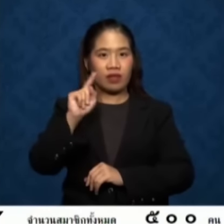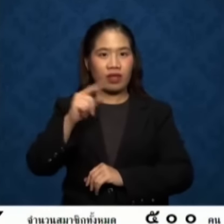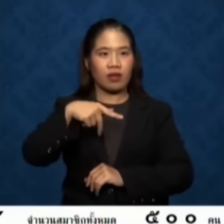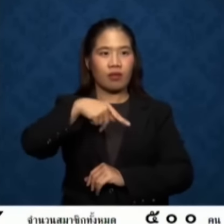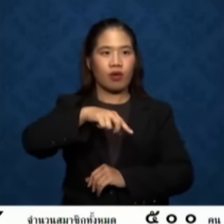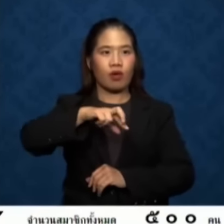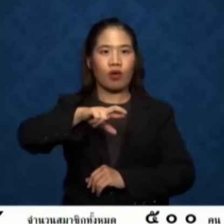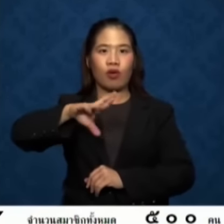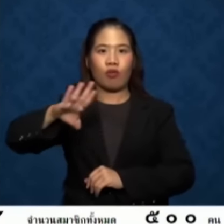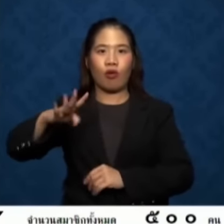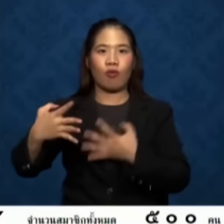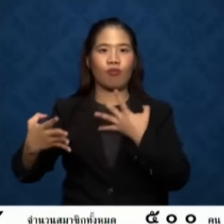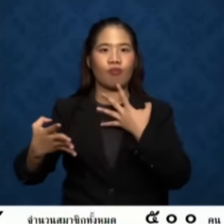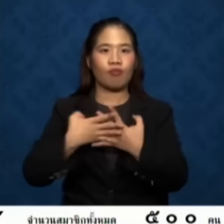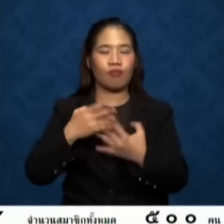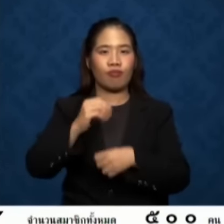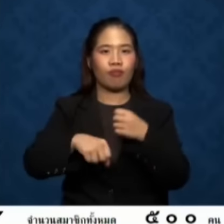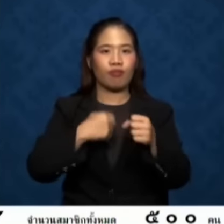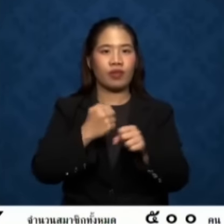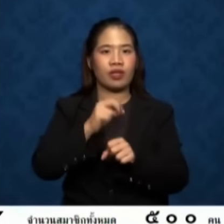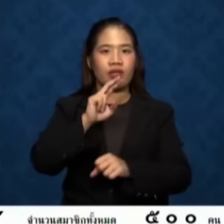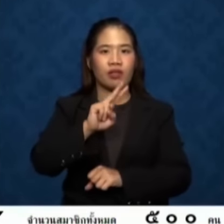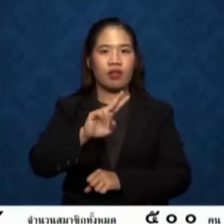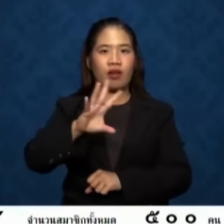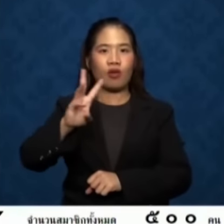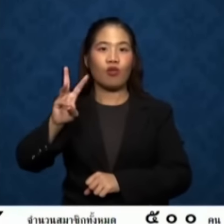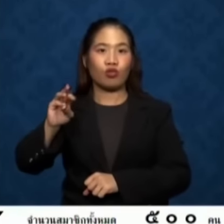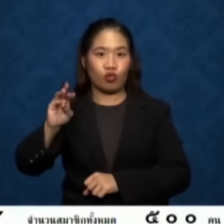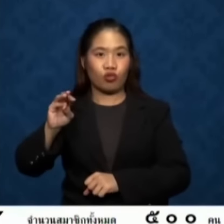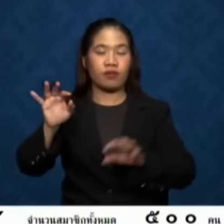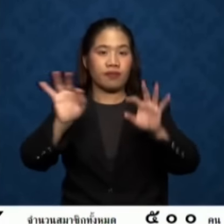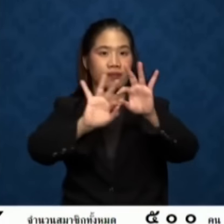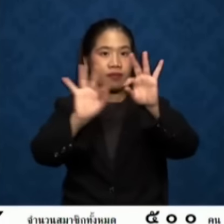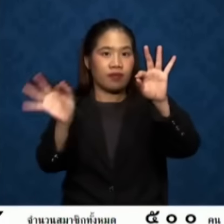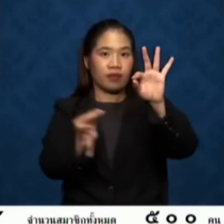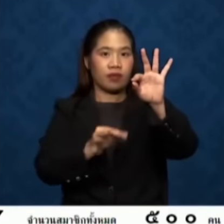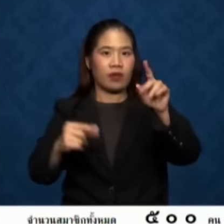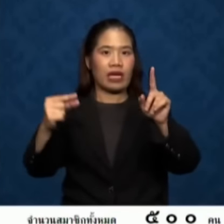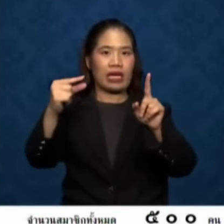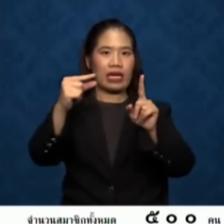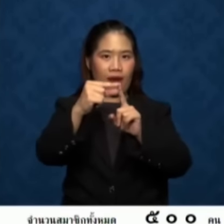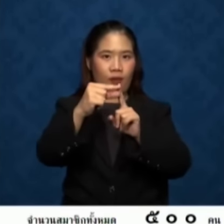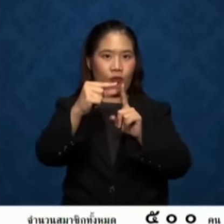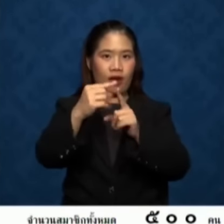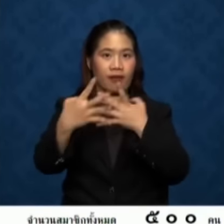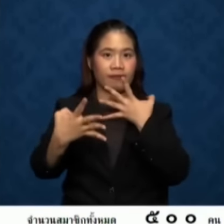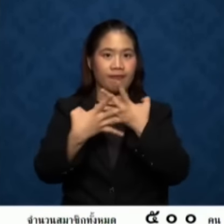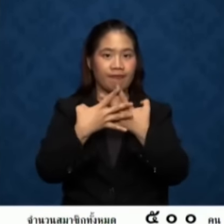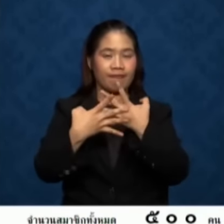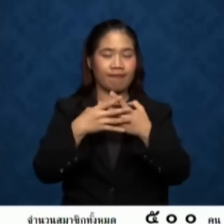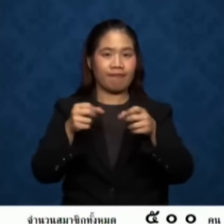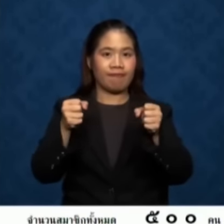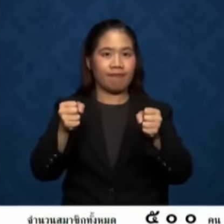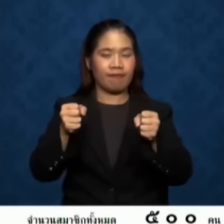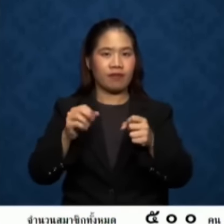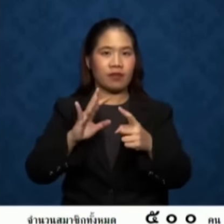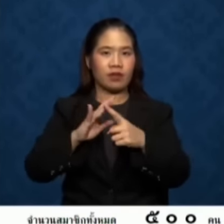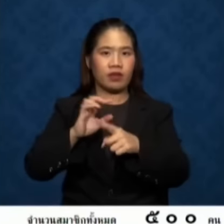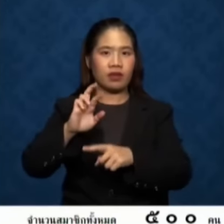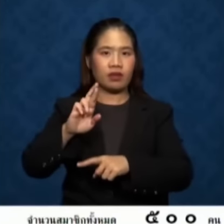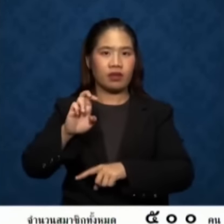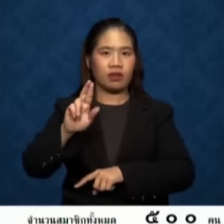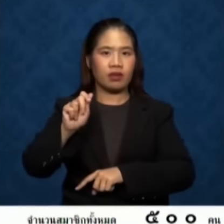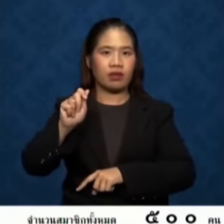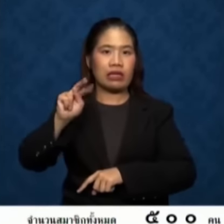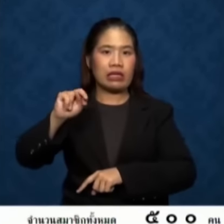ชทัณฑ์ปี2560เนี่ยเขาเขียนคำว่าเรือนจำ หมายความว่าที่ซึ่